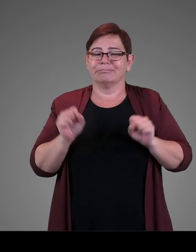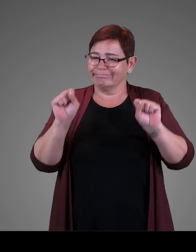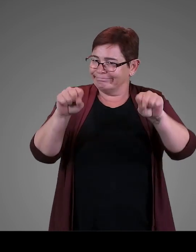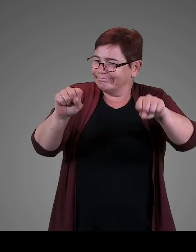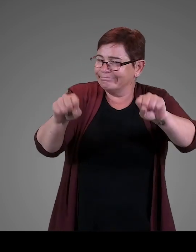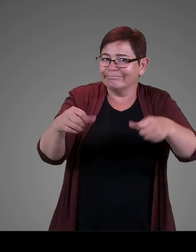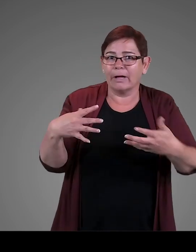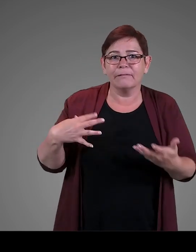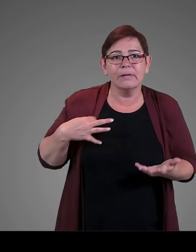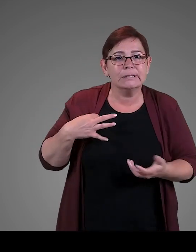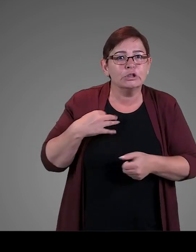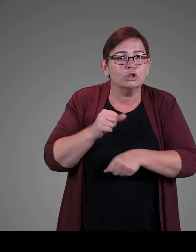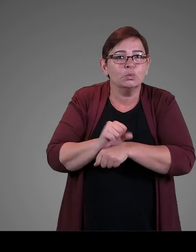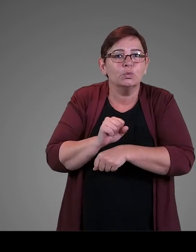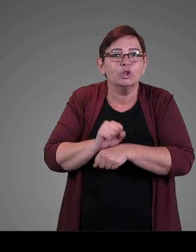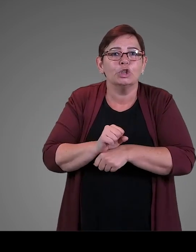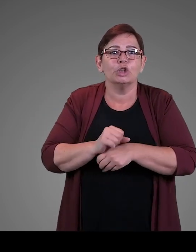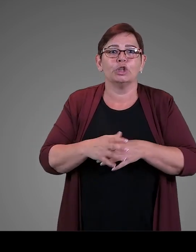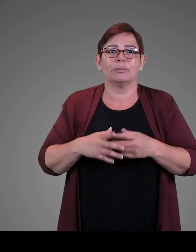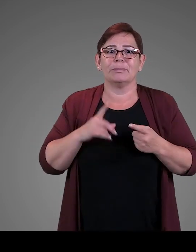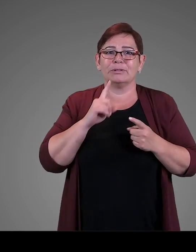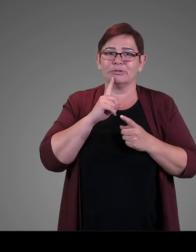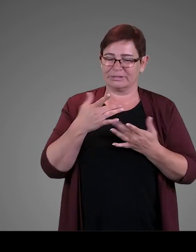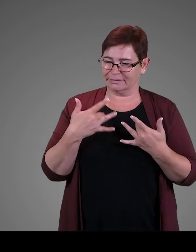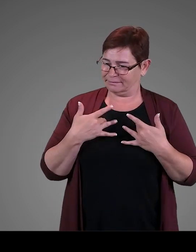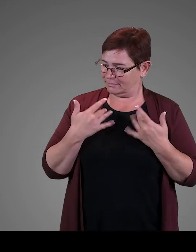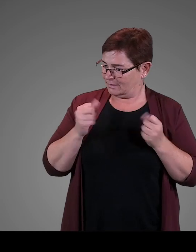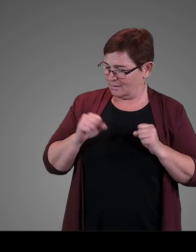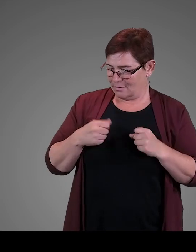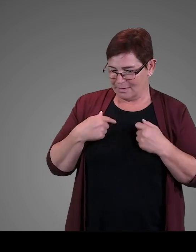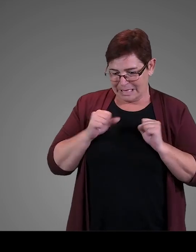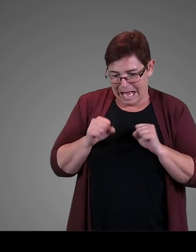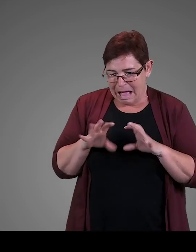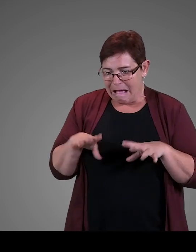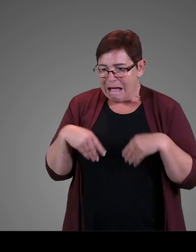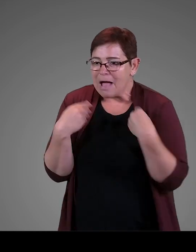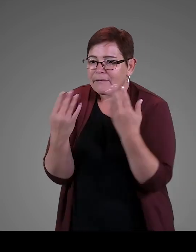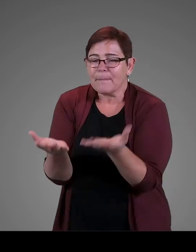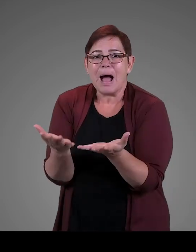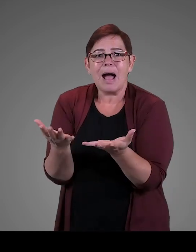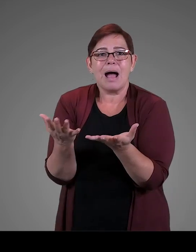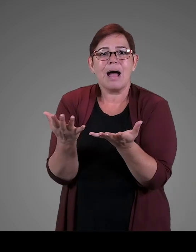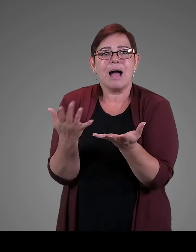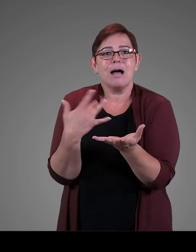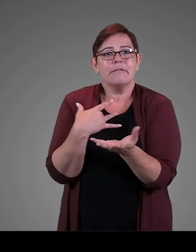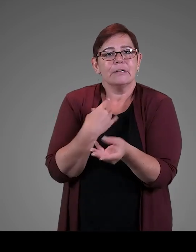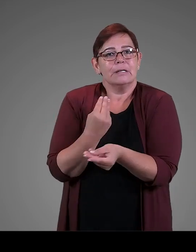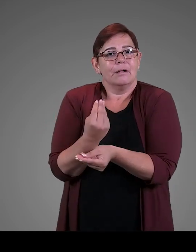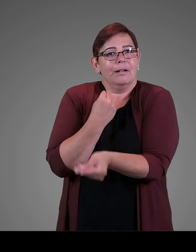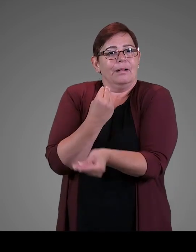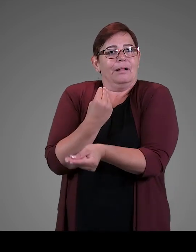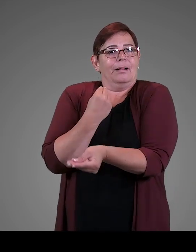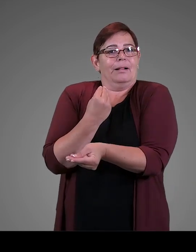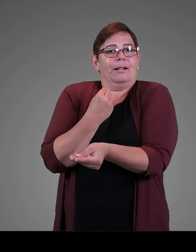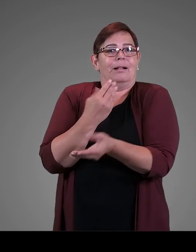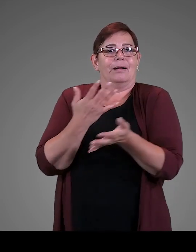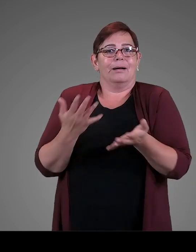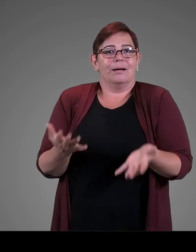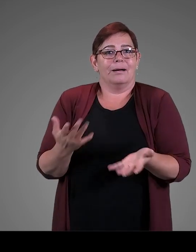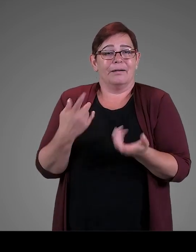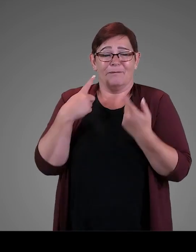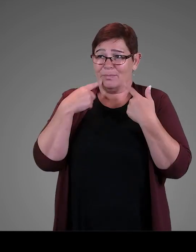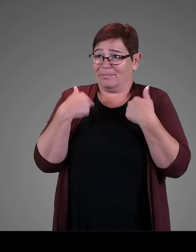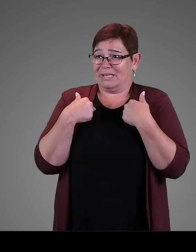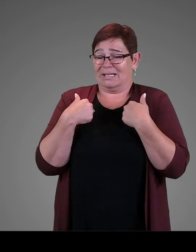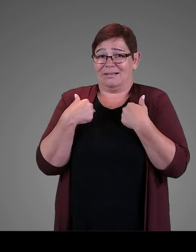contexte, mais tu sais, oui, c'est du bénévolat, mais ça nous nourrit vraiment beaucoup, tu sais, de pouvoir